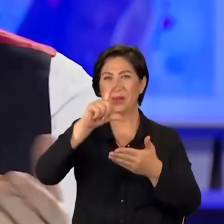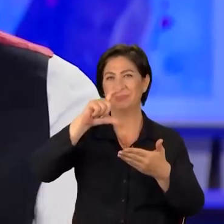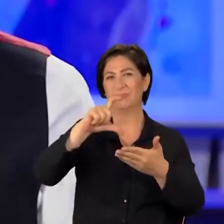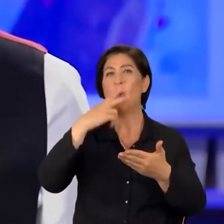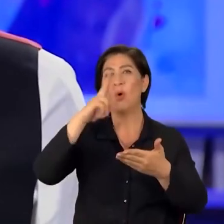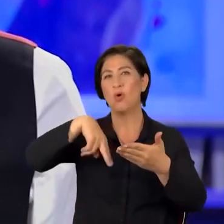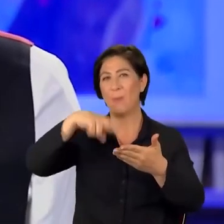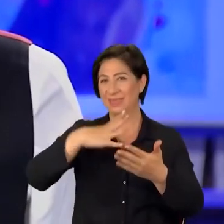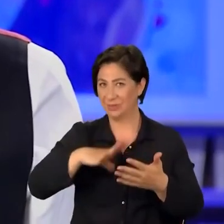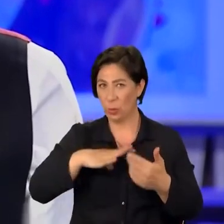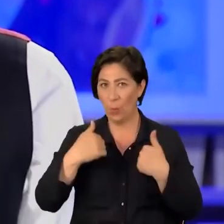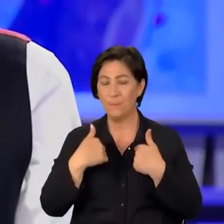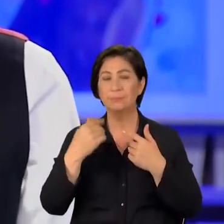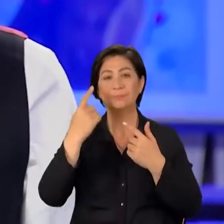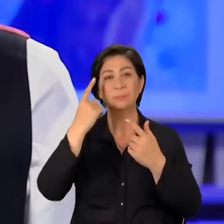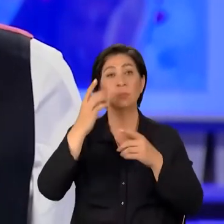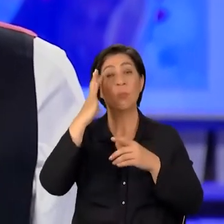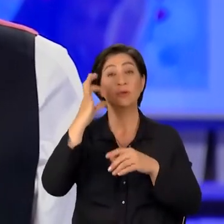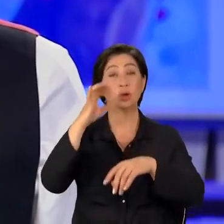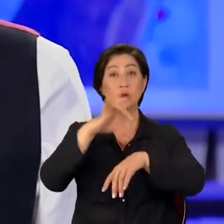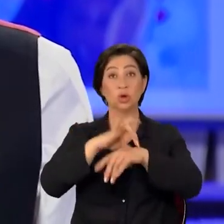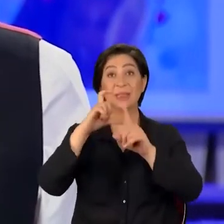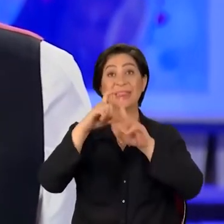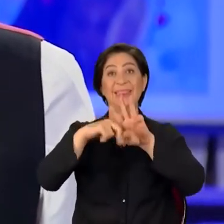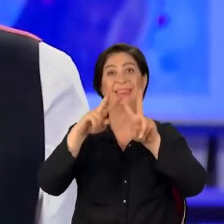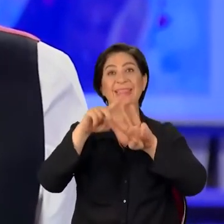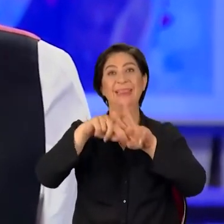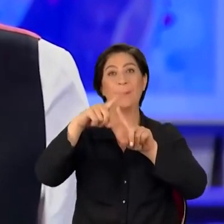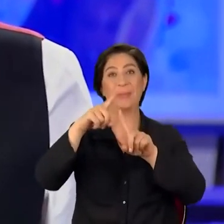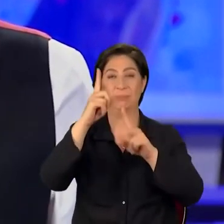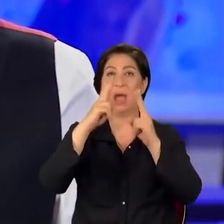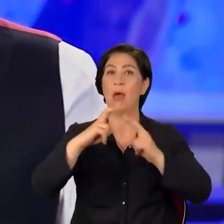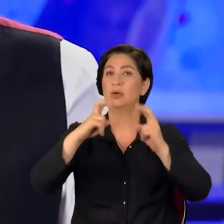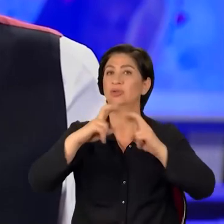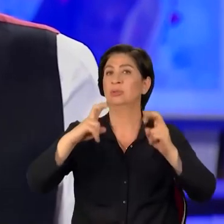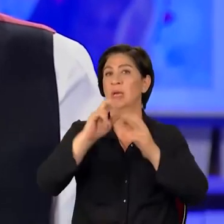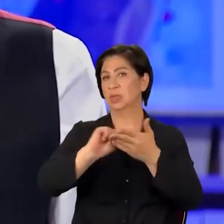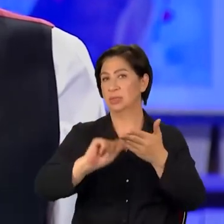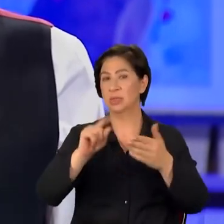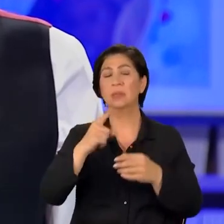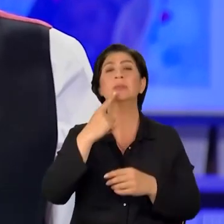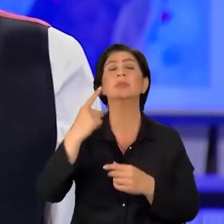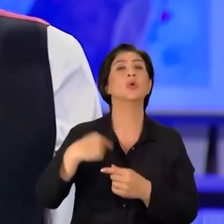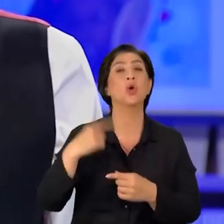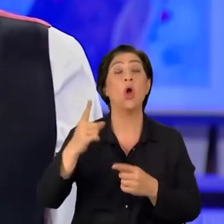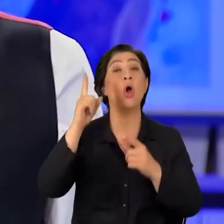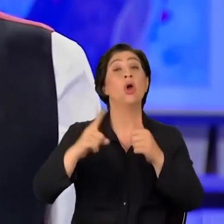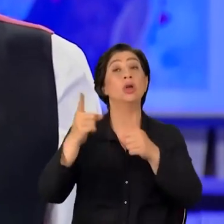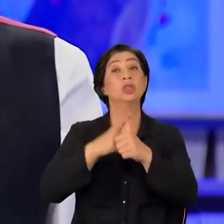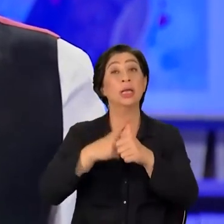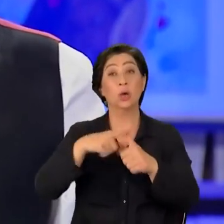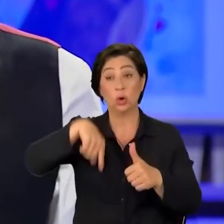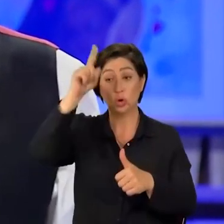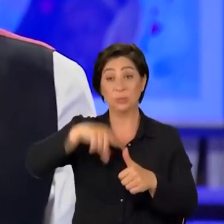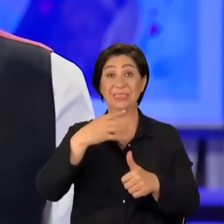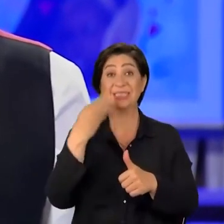istiyorum bizi yönlendirsin diye. Profesör Doktor Demet Lüküslü'nün bir araştırma yazısından. Diyor ki, öncelikle günümüz